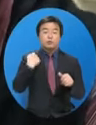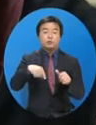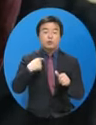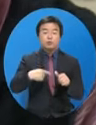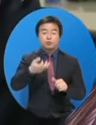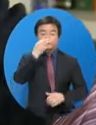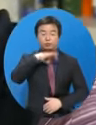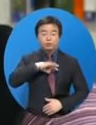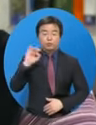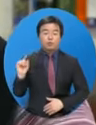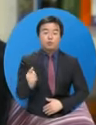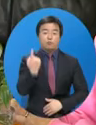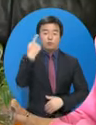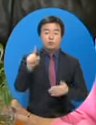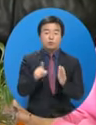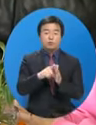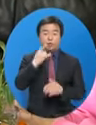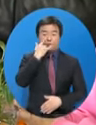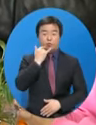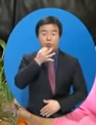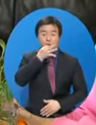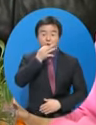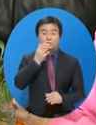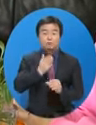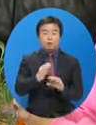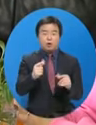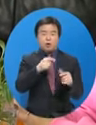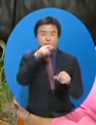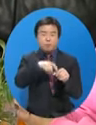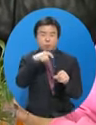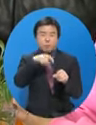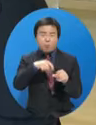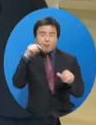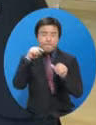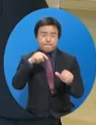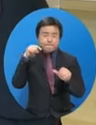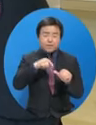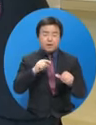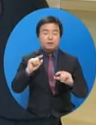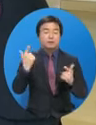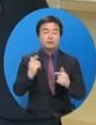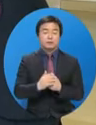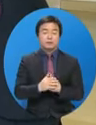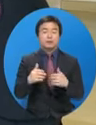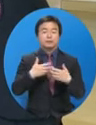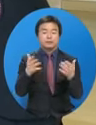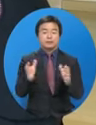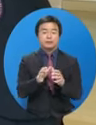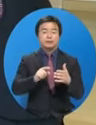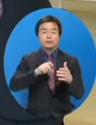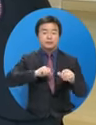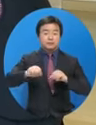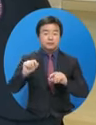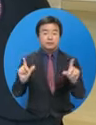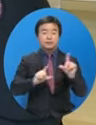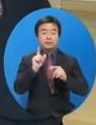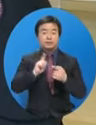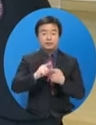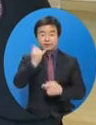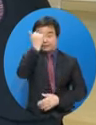효과를 높이려는 부모 욕심에 이런저런 목표를 강요하기보다는 단체 생활에서 필요한 예절을 알려주는 것이